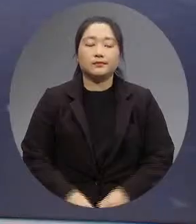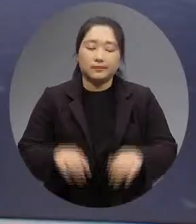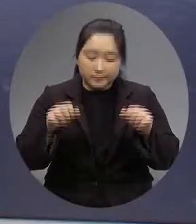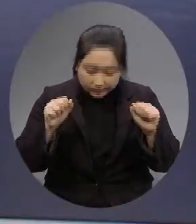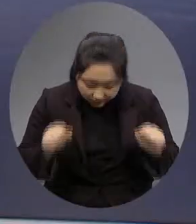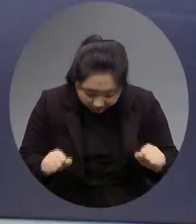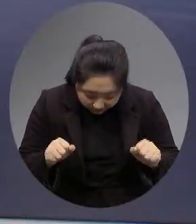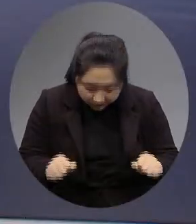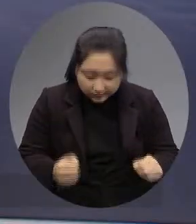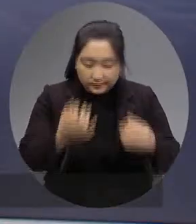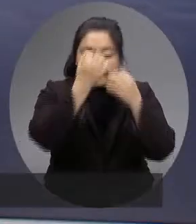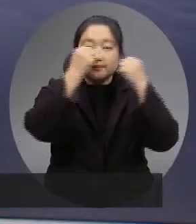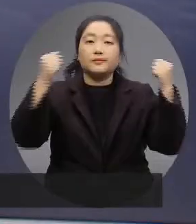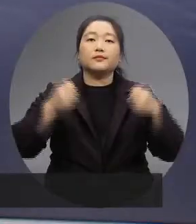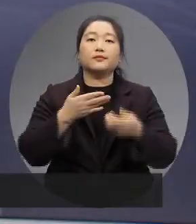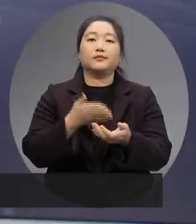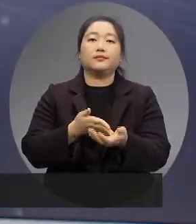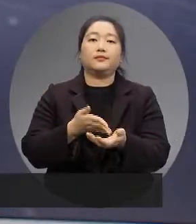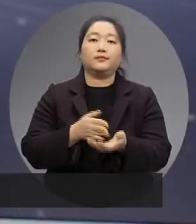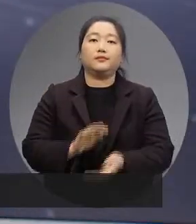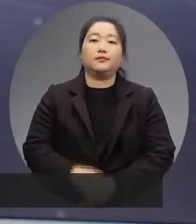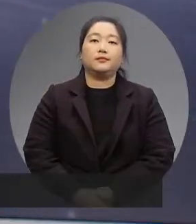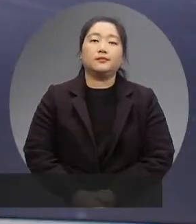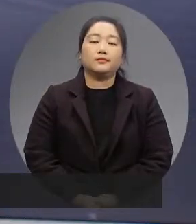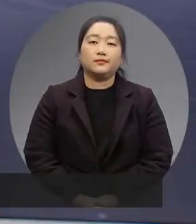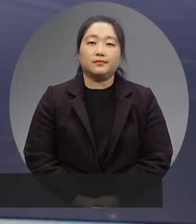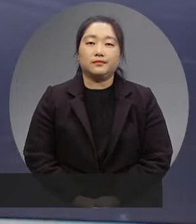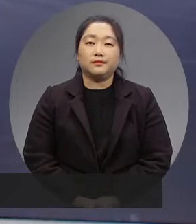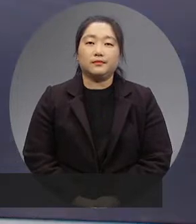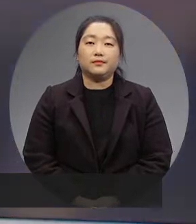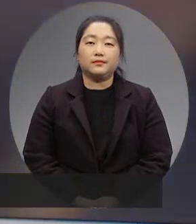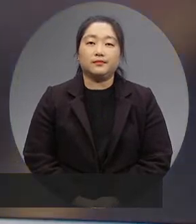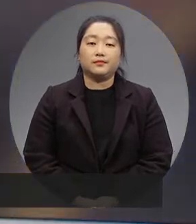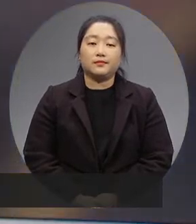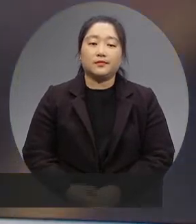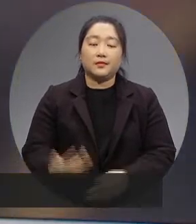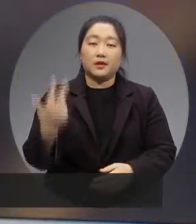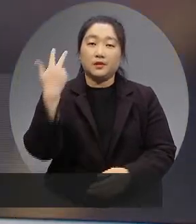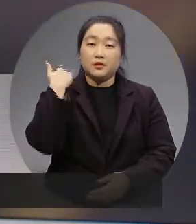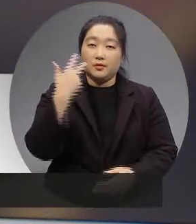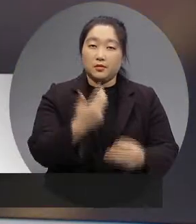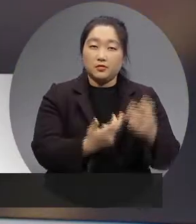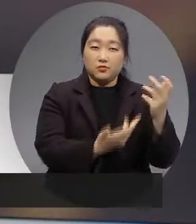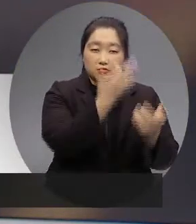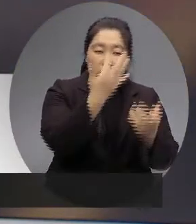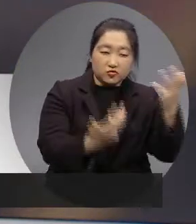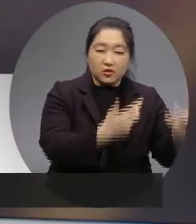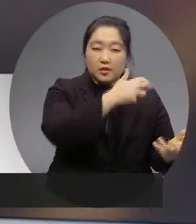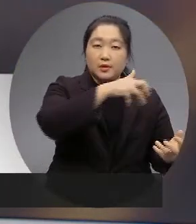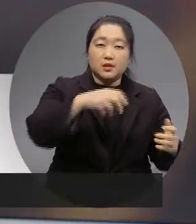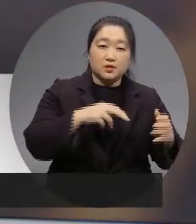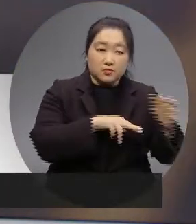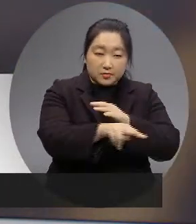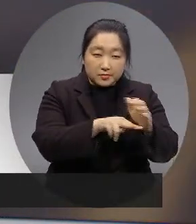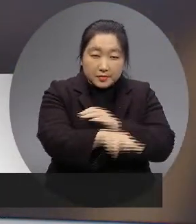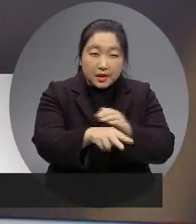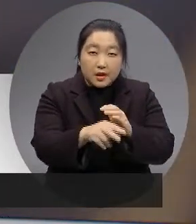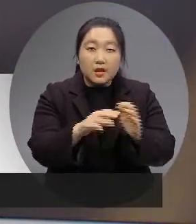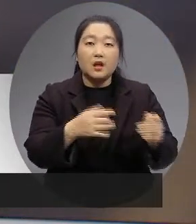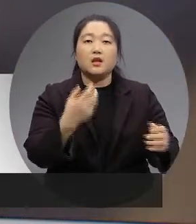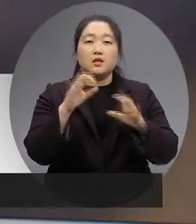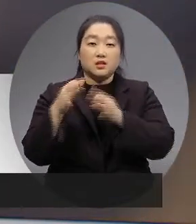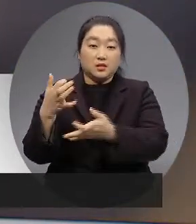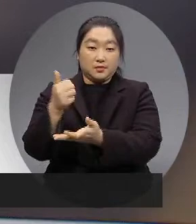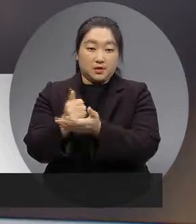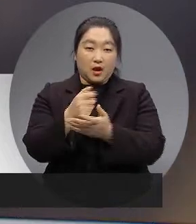시청자 여러분 안녕하십니까? 계속해서 충북 지역 소식입니다. 지난주 산불로 주민 대피령이 내려졌을 때 김용환